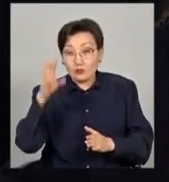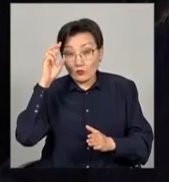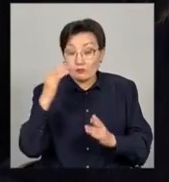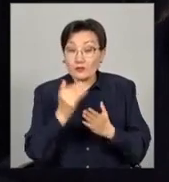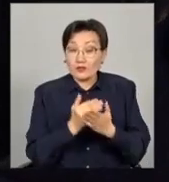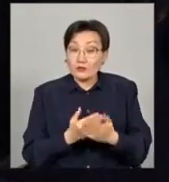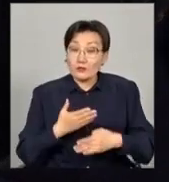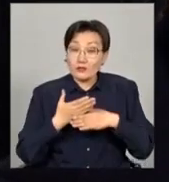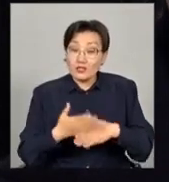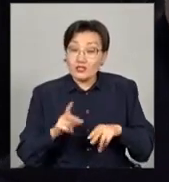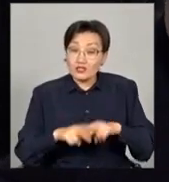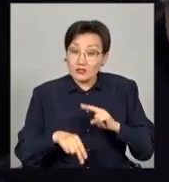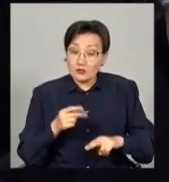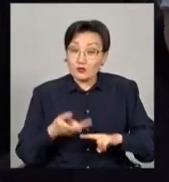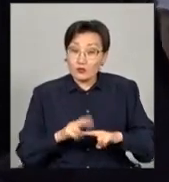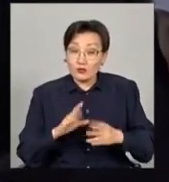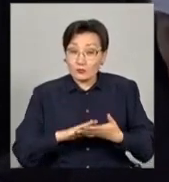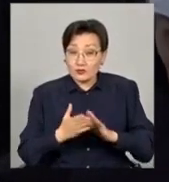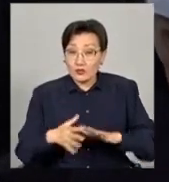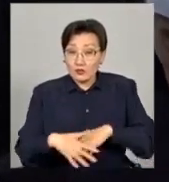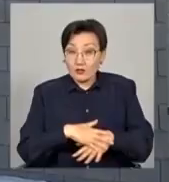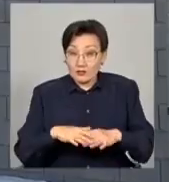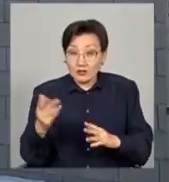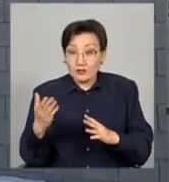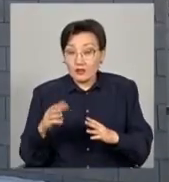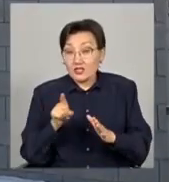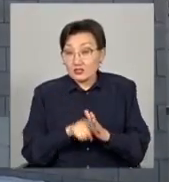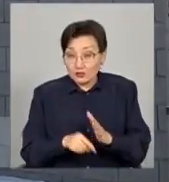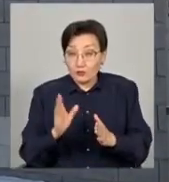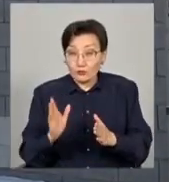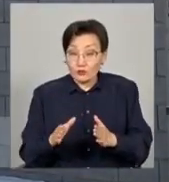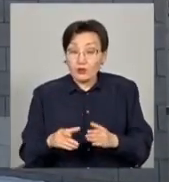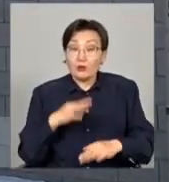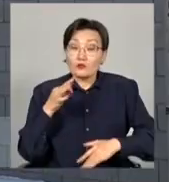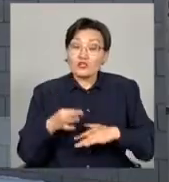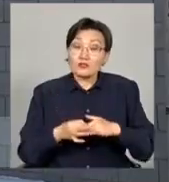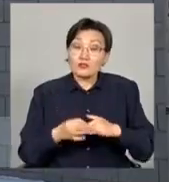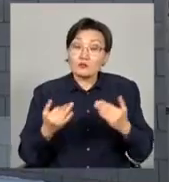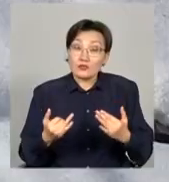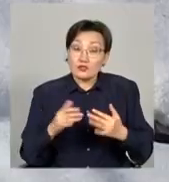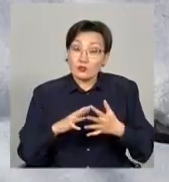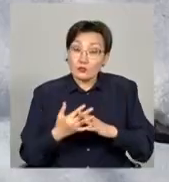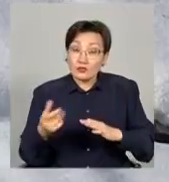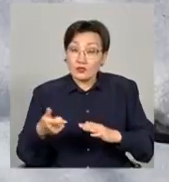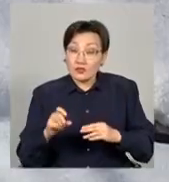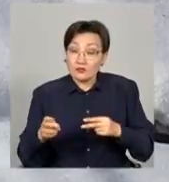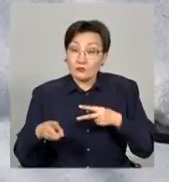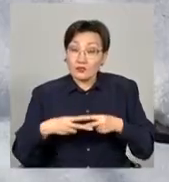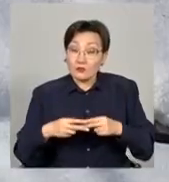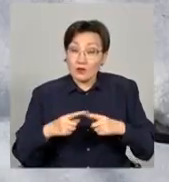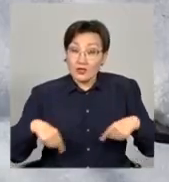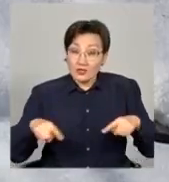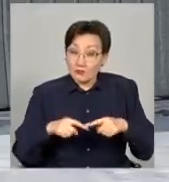госпрограммамен салынады, сол кезде халыққа арзан түседі. Қысқасы, жауаптылардың айтары қазір ауылға газ қосып беретін